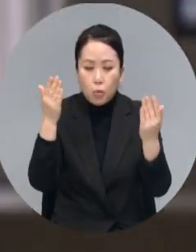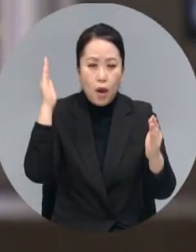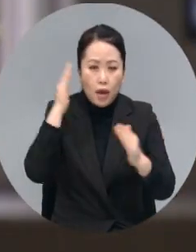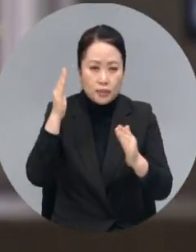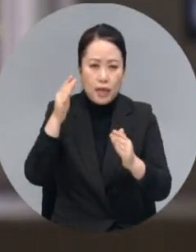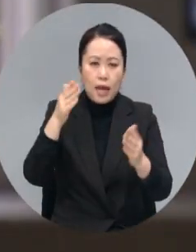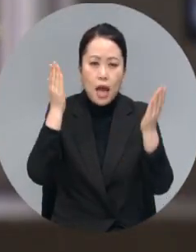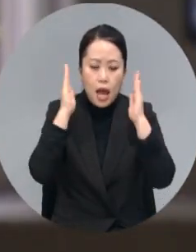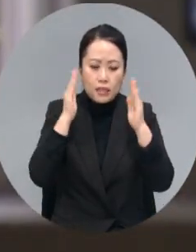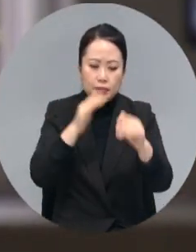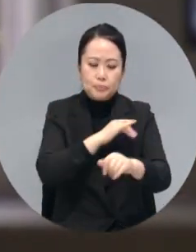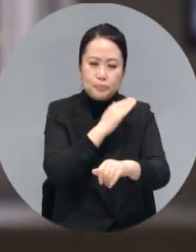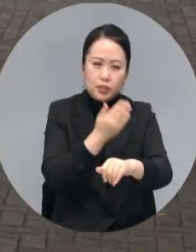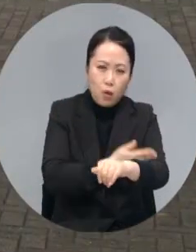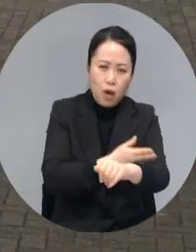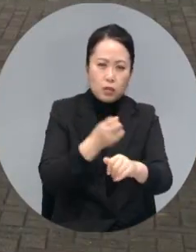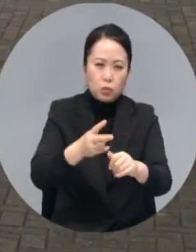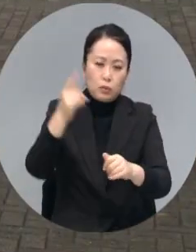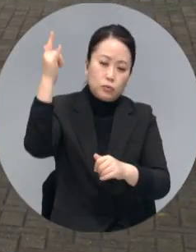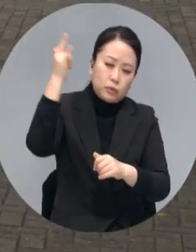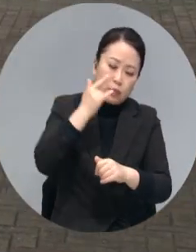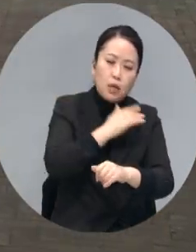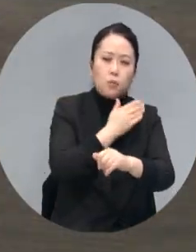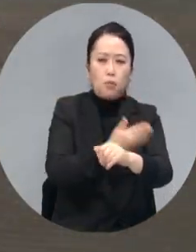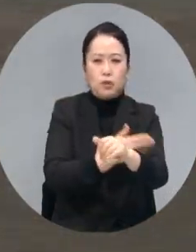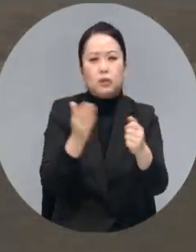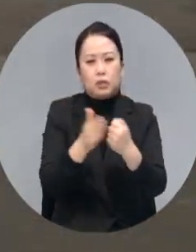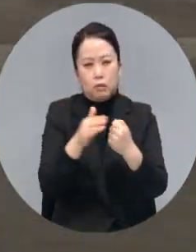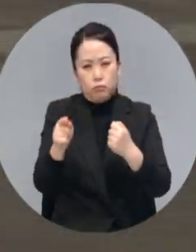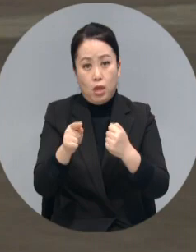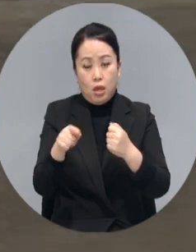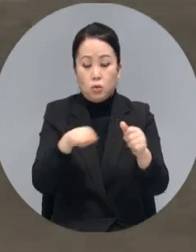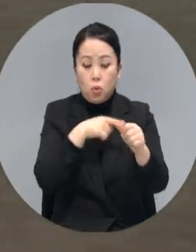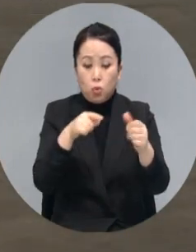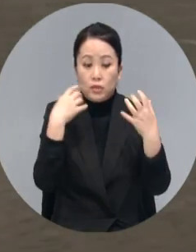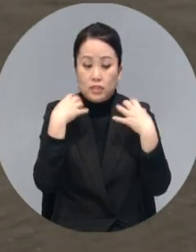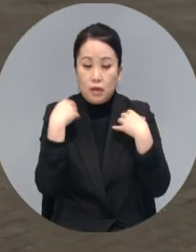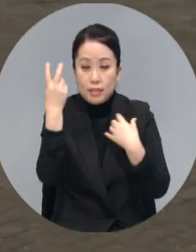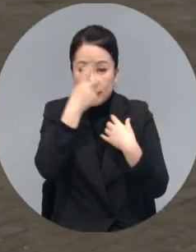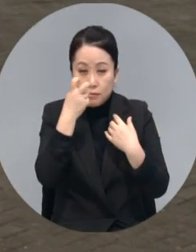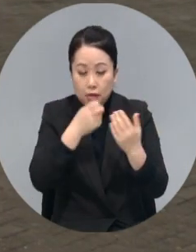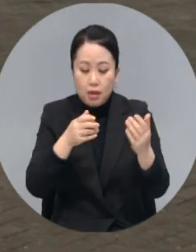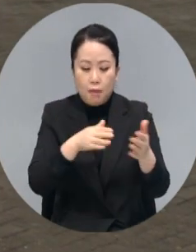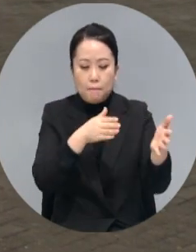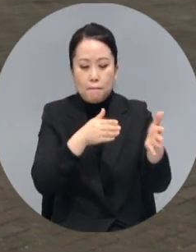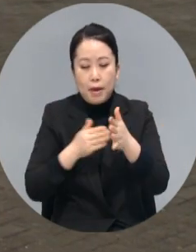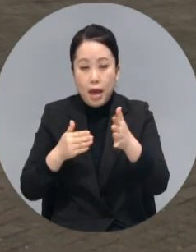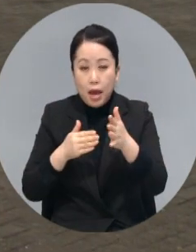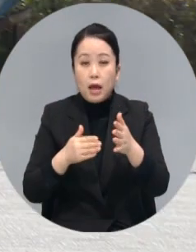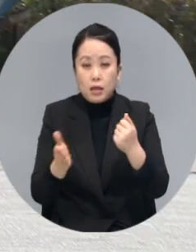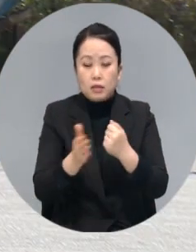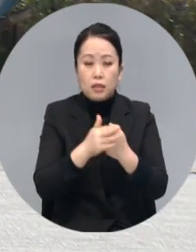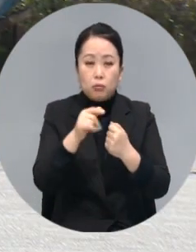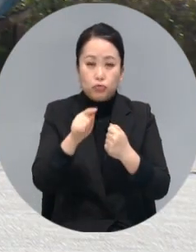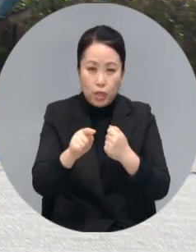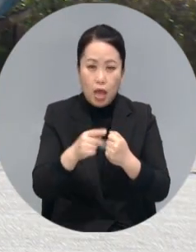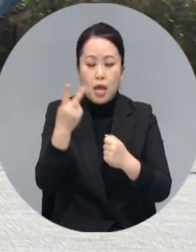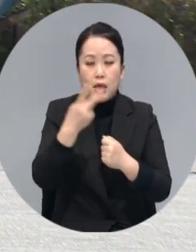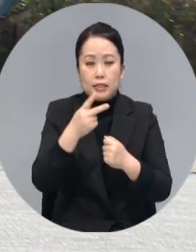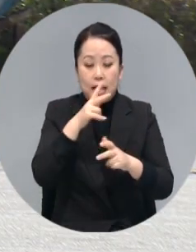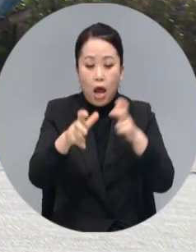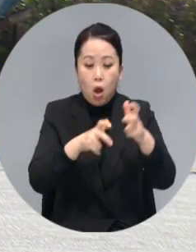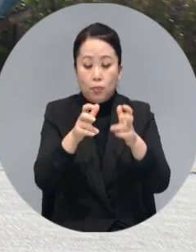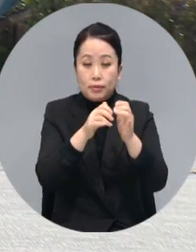우려가 거셌기 때문입니다. 교육청 심의까지 부결되자 2016년 부산시는 사업 시행자와 협약을